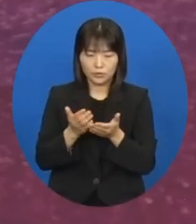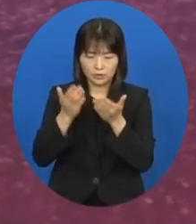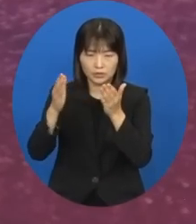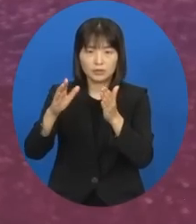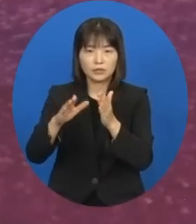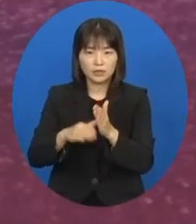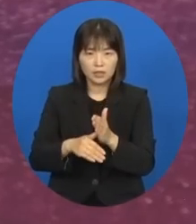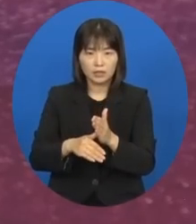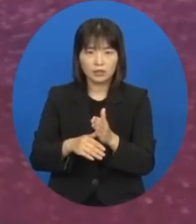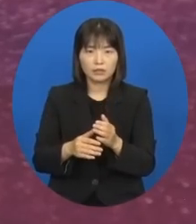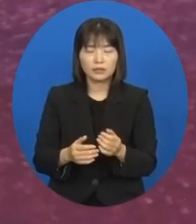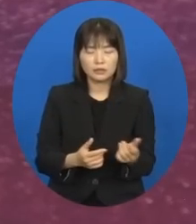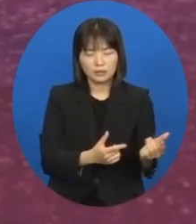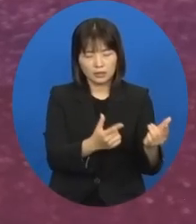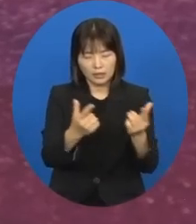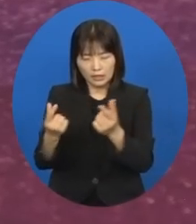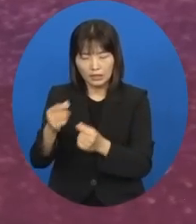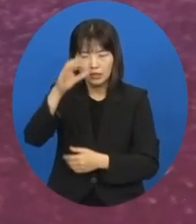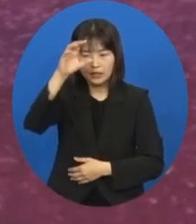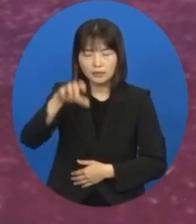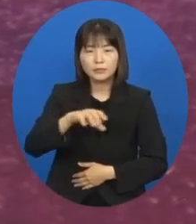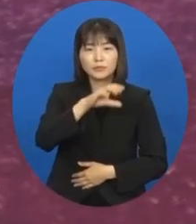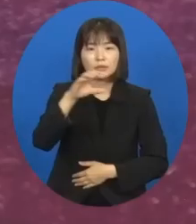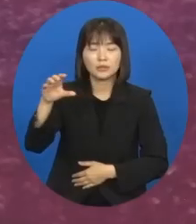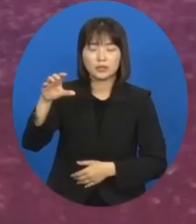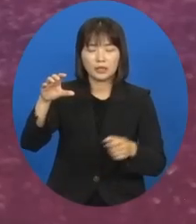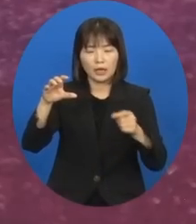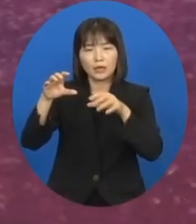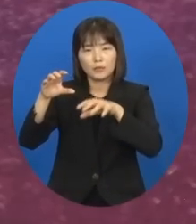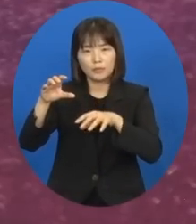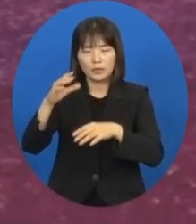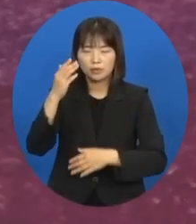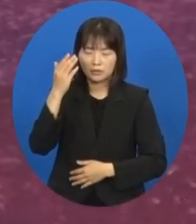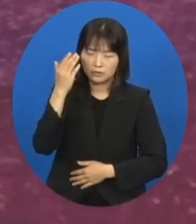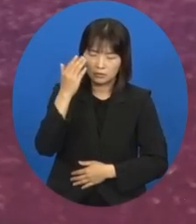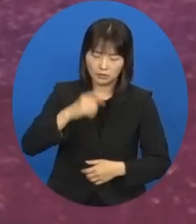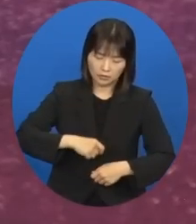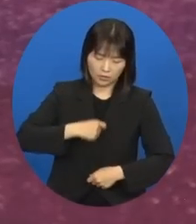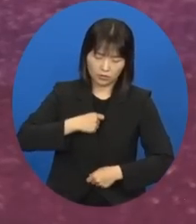우리 다 십자가 앞에 정직하게 서십시다